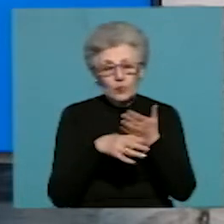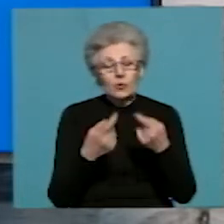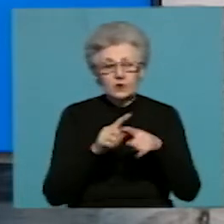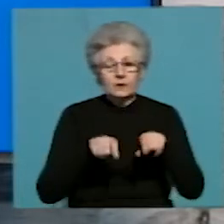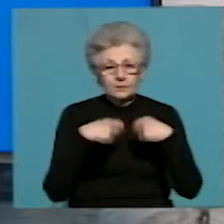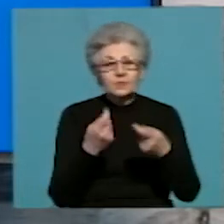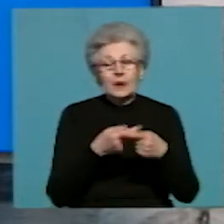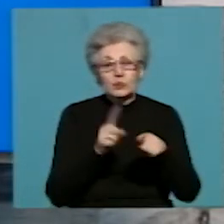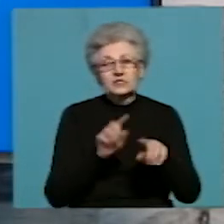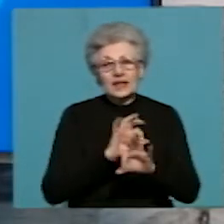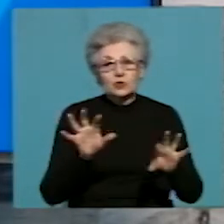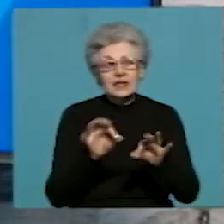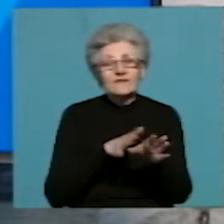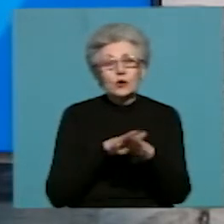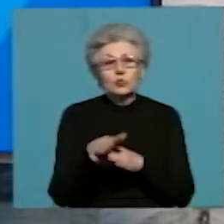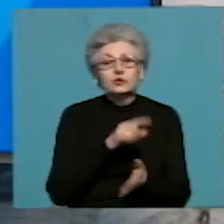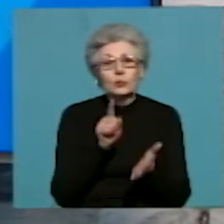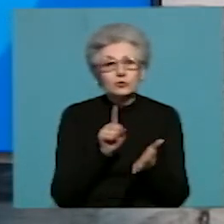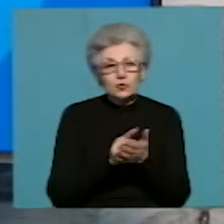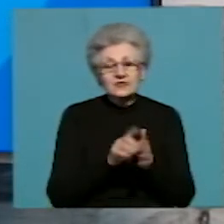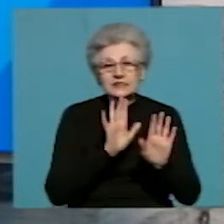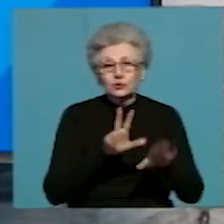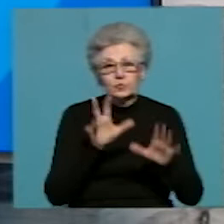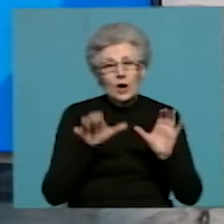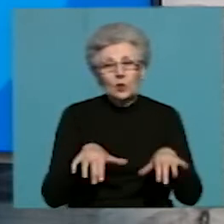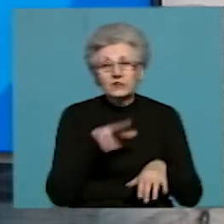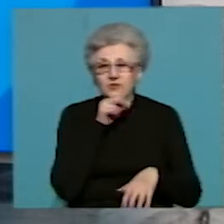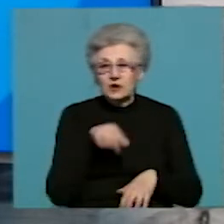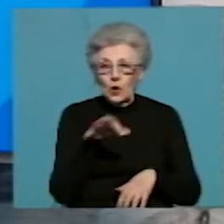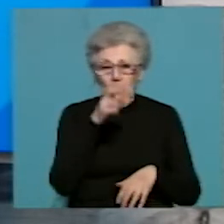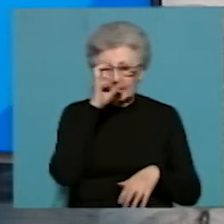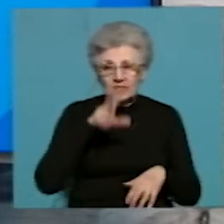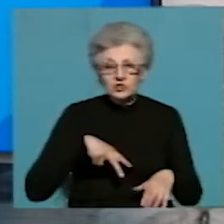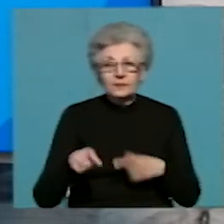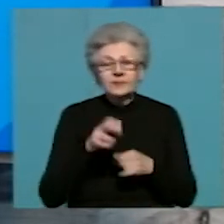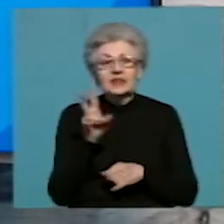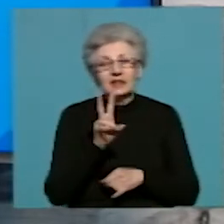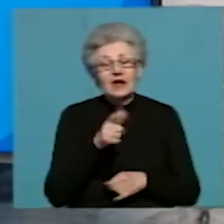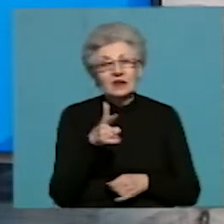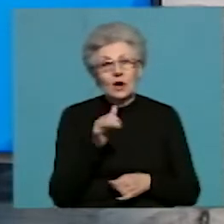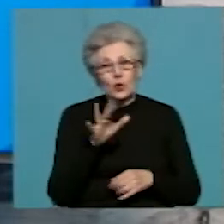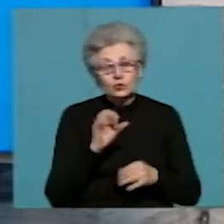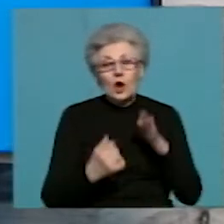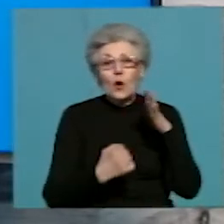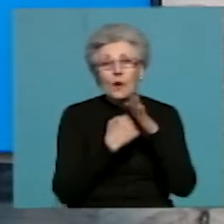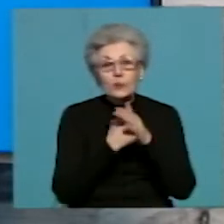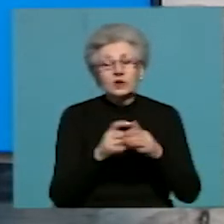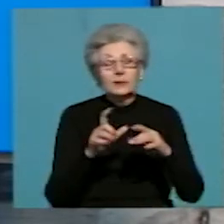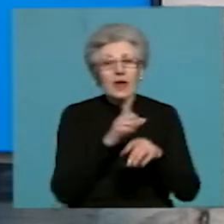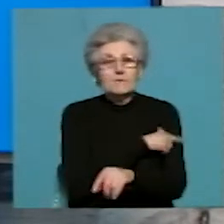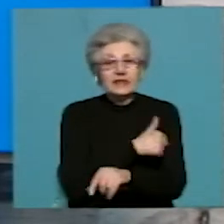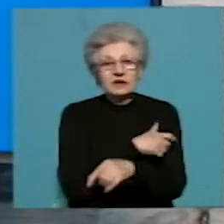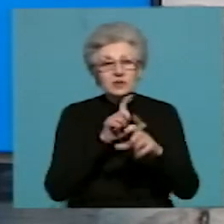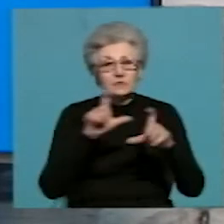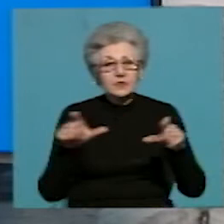це Суспільному сказала виконувачка обов'язків заступника голови Чернівецької облдержадміністрації Наталія Гусак. Опорними медзакладами у